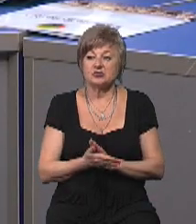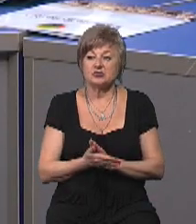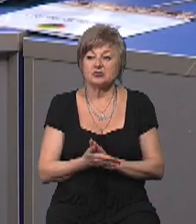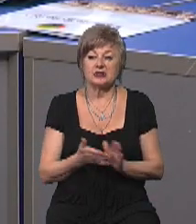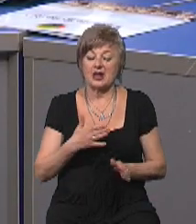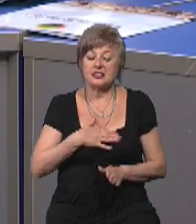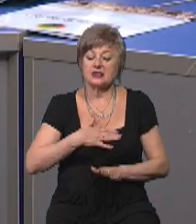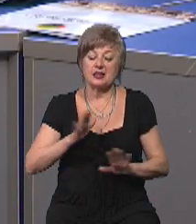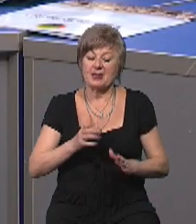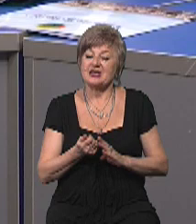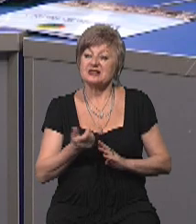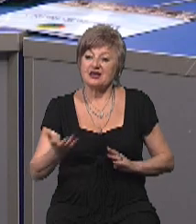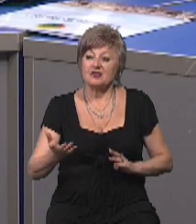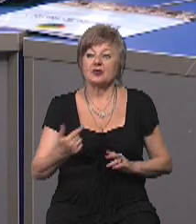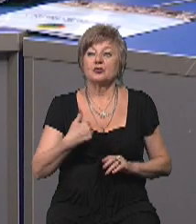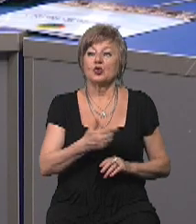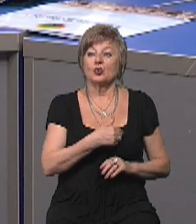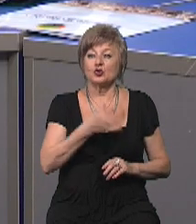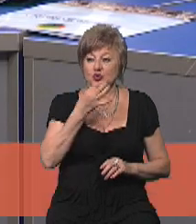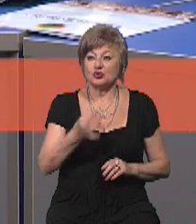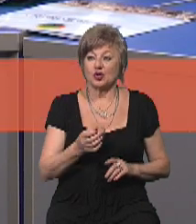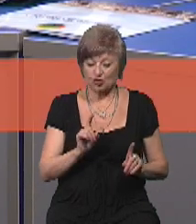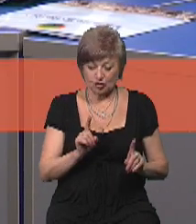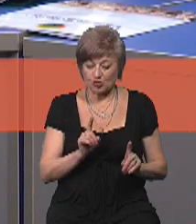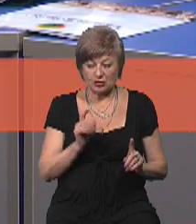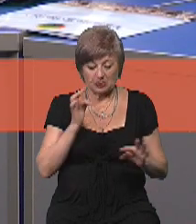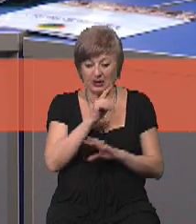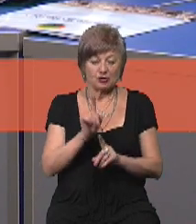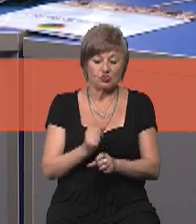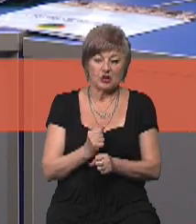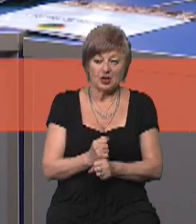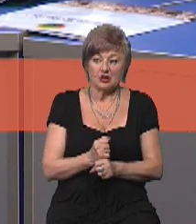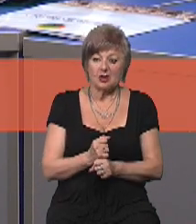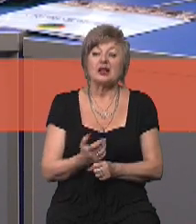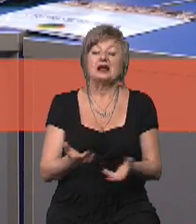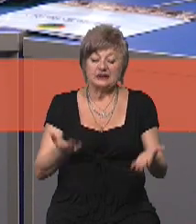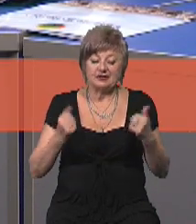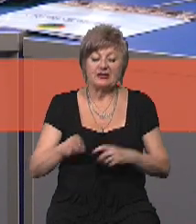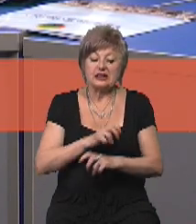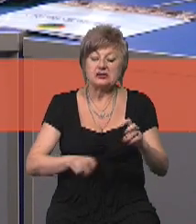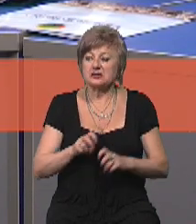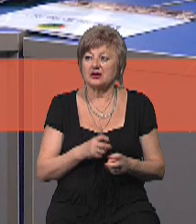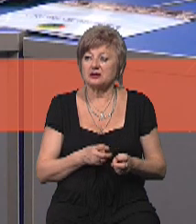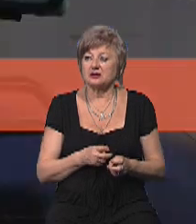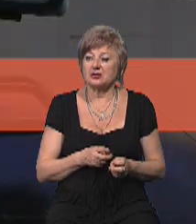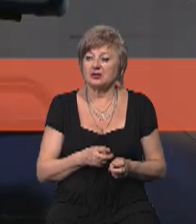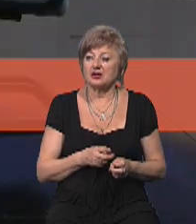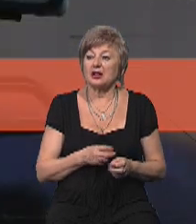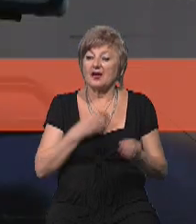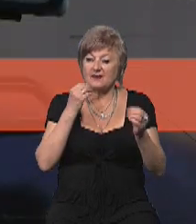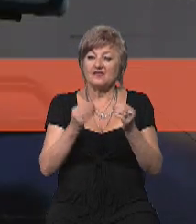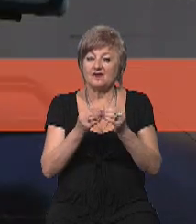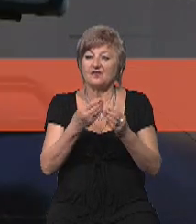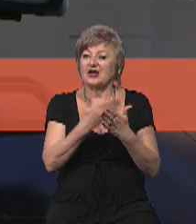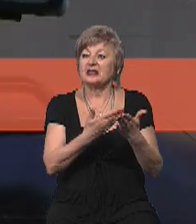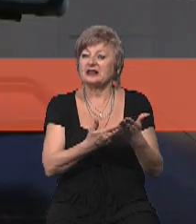мої цифри, тоді мені хочеться сказати, ми щось не то робимо, давайте збиратися і шукати. Це ті ж самі дані,